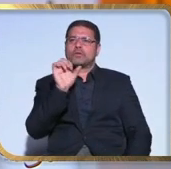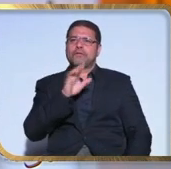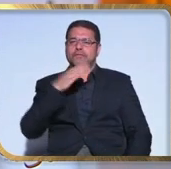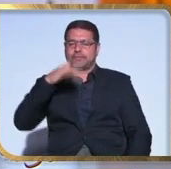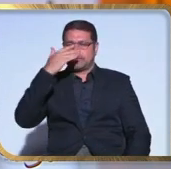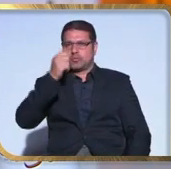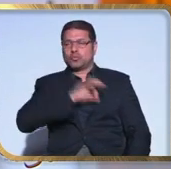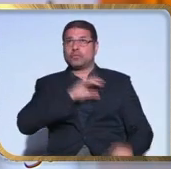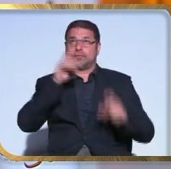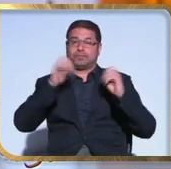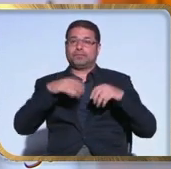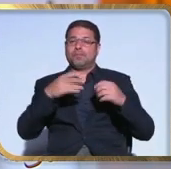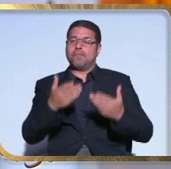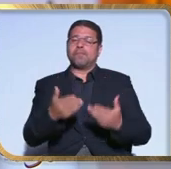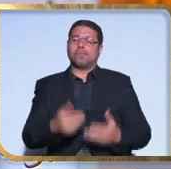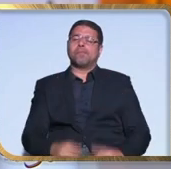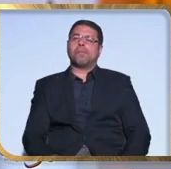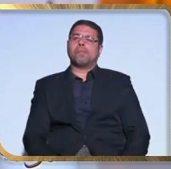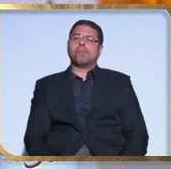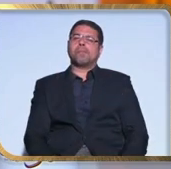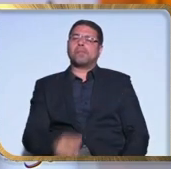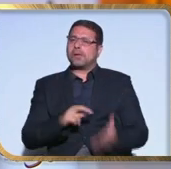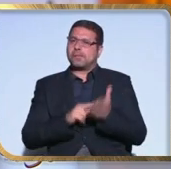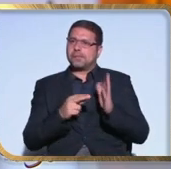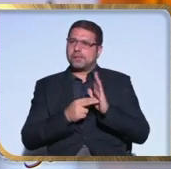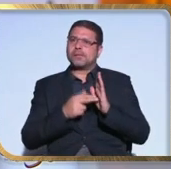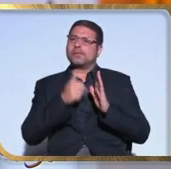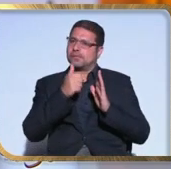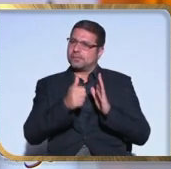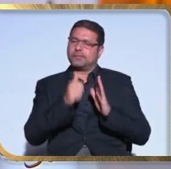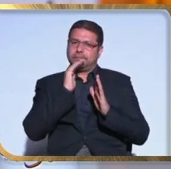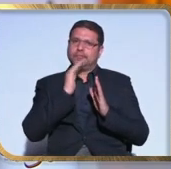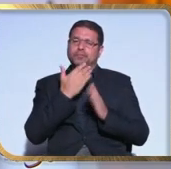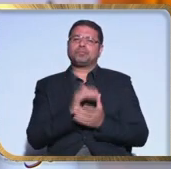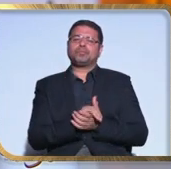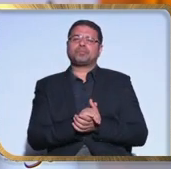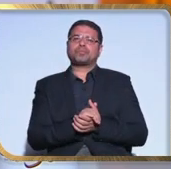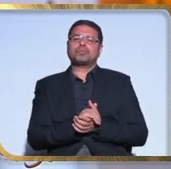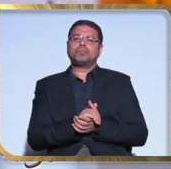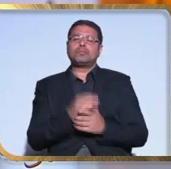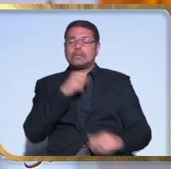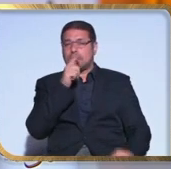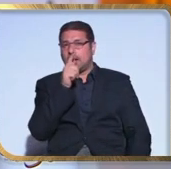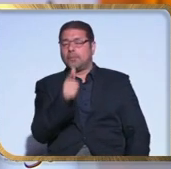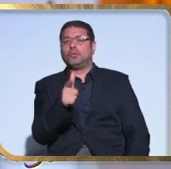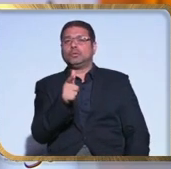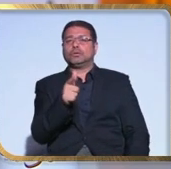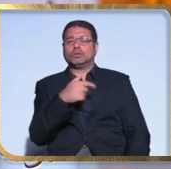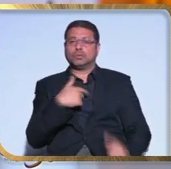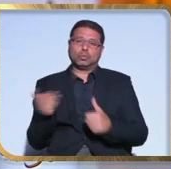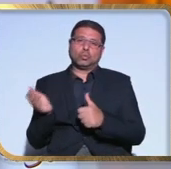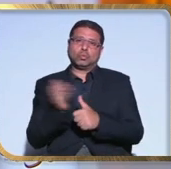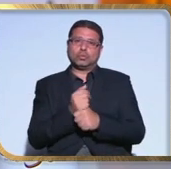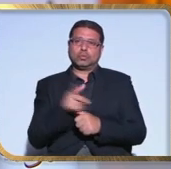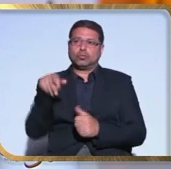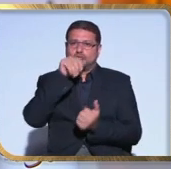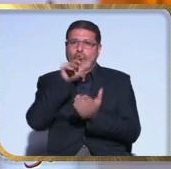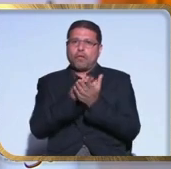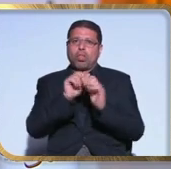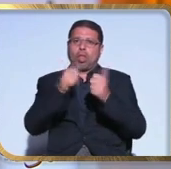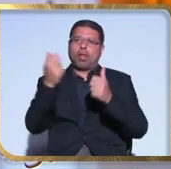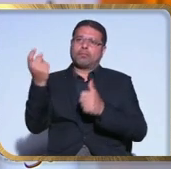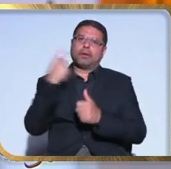وسهلا سي ام يوسف اتفضلي عمله ايه الحمد لله بقول لحضرتك انا جوزي رمي عل ين